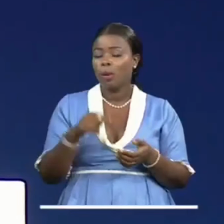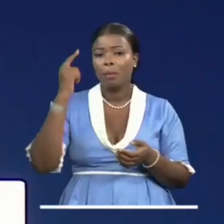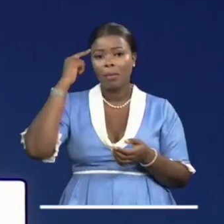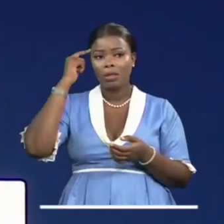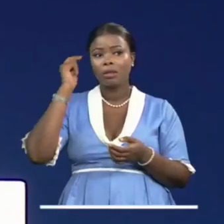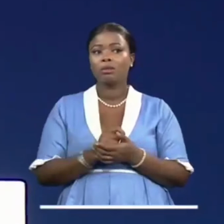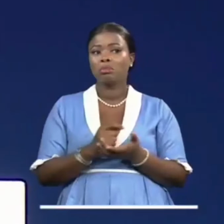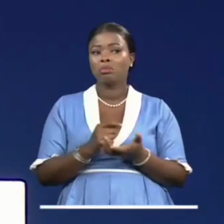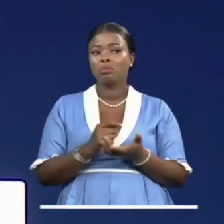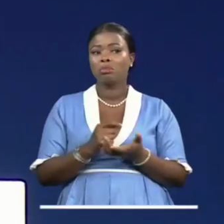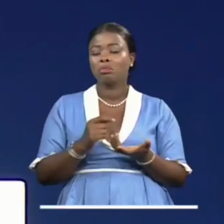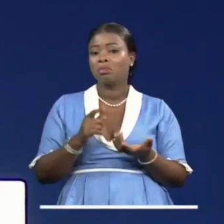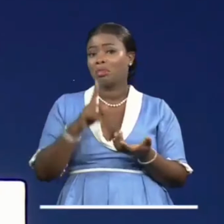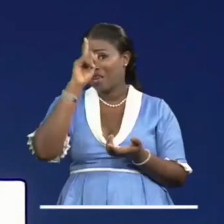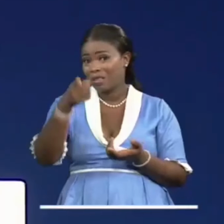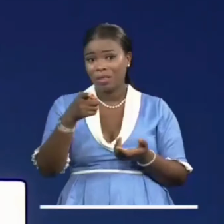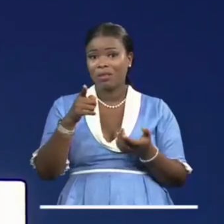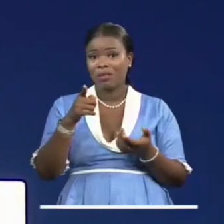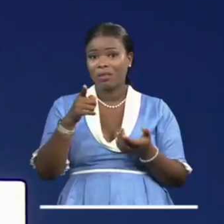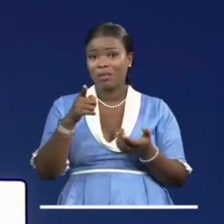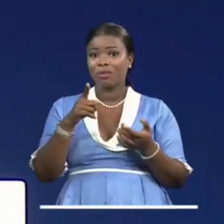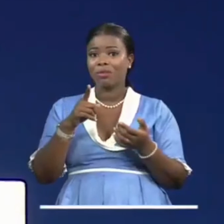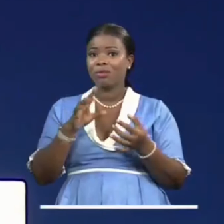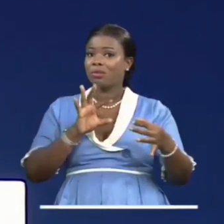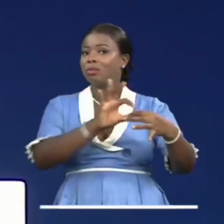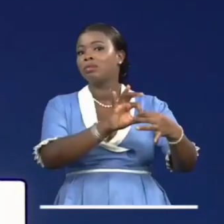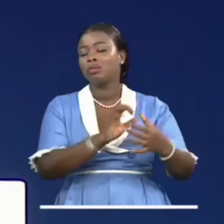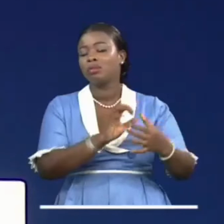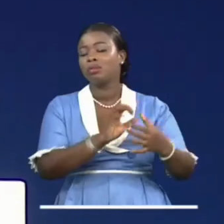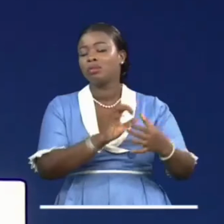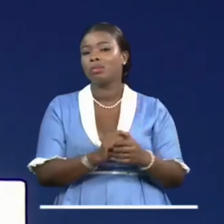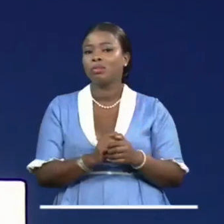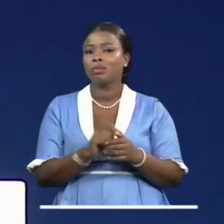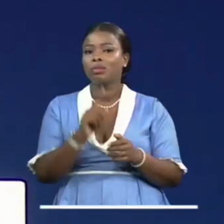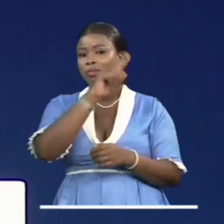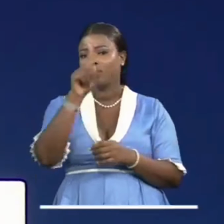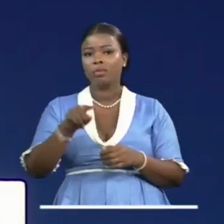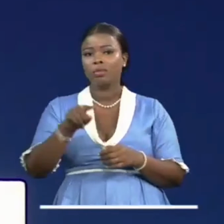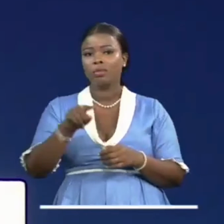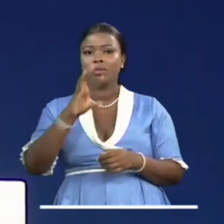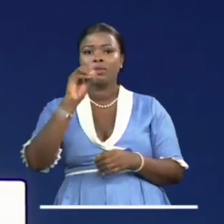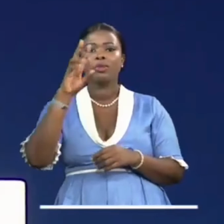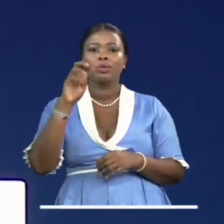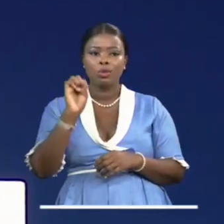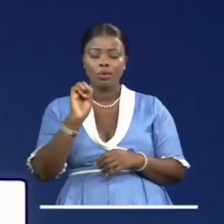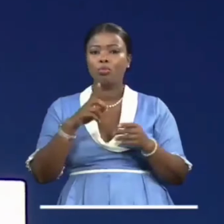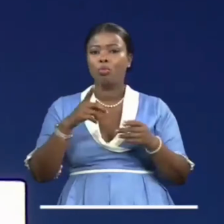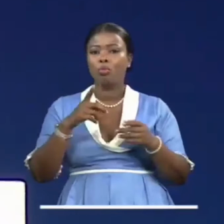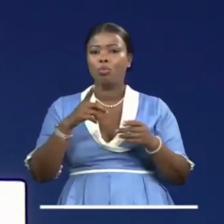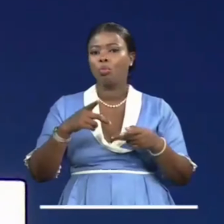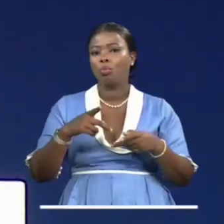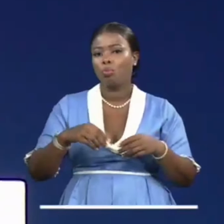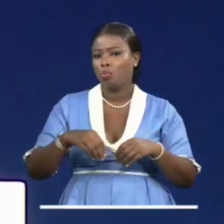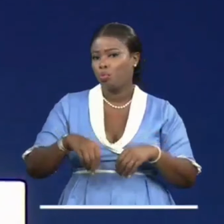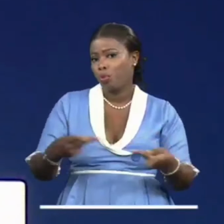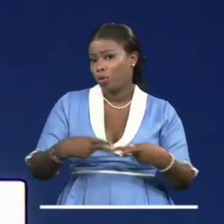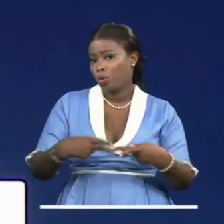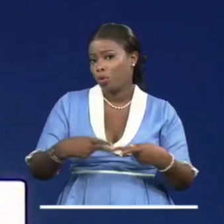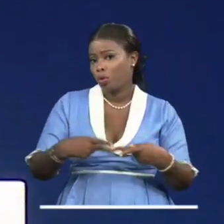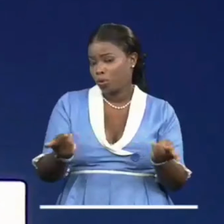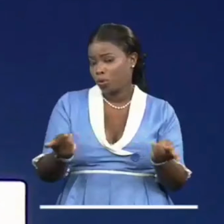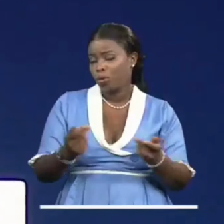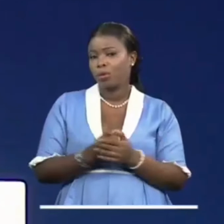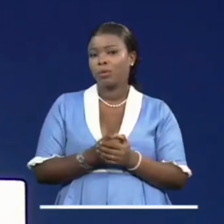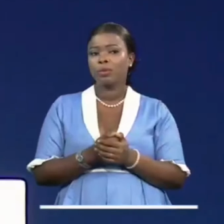vraiment relier les zones de production aux zones de consommation c'est fondamental que les infrastructures soient